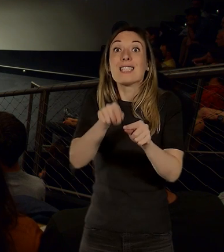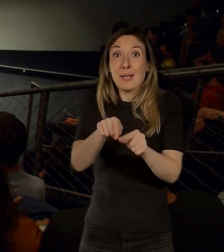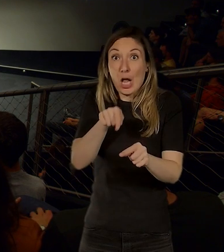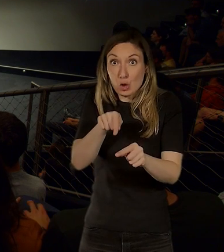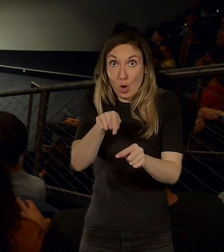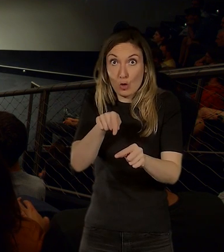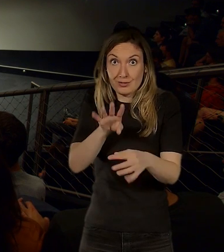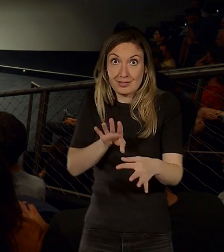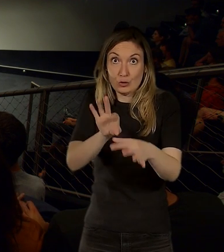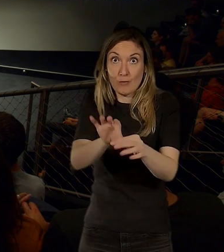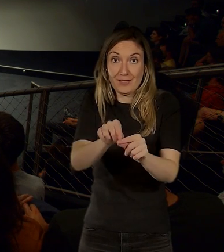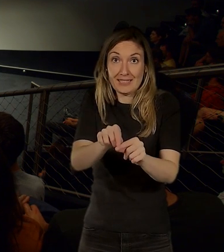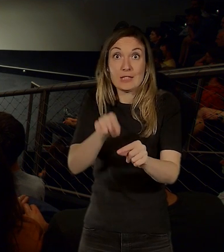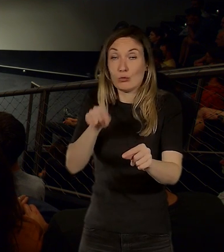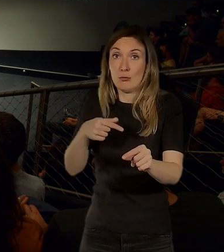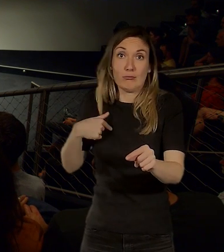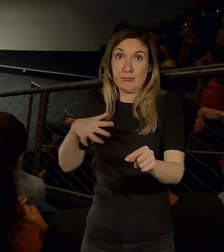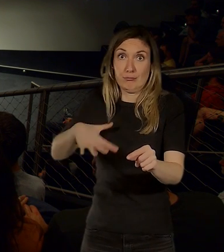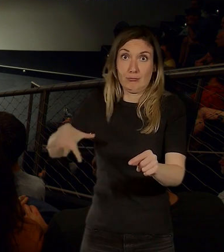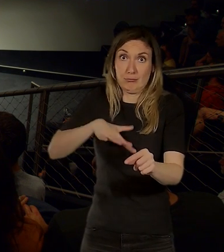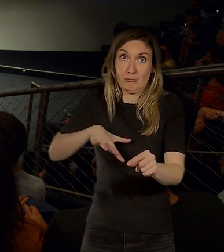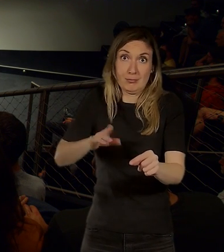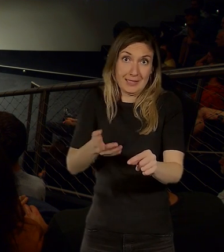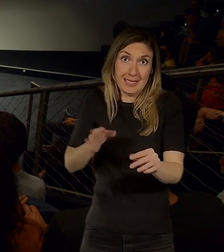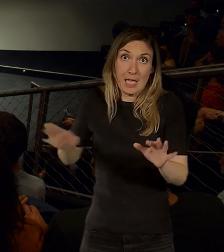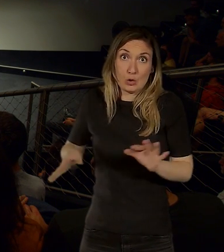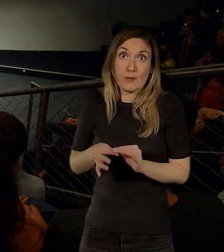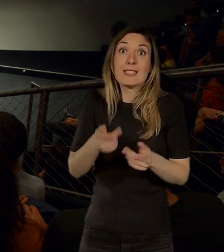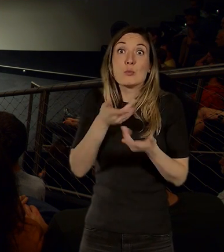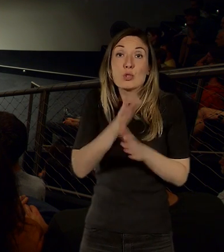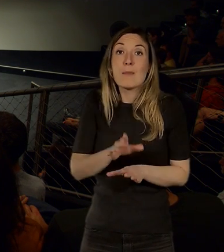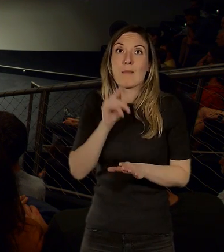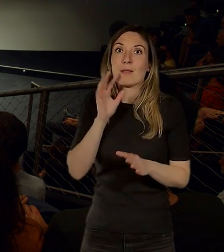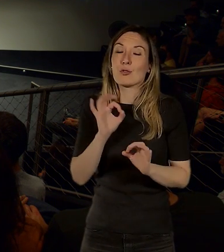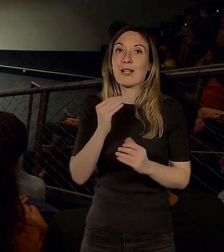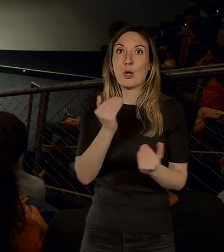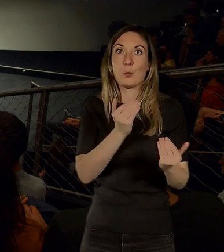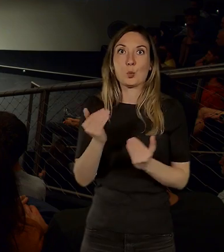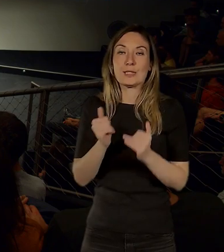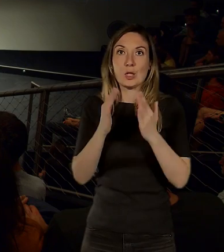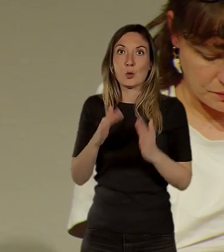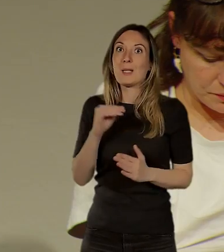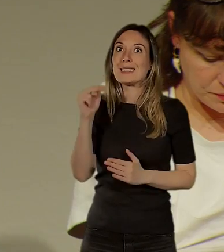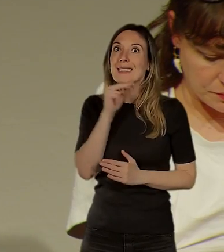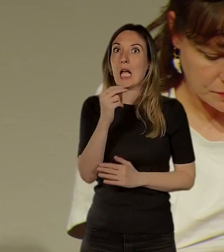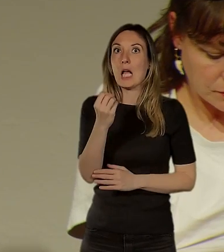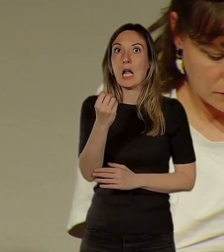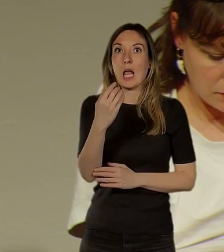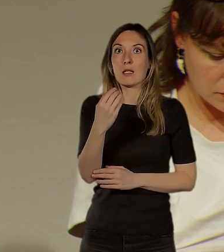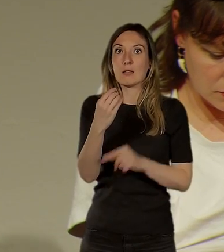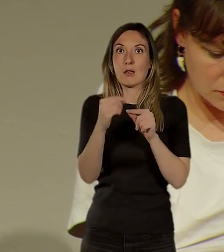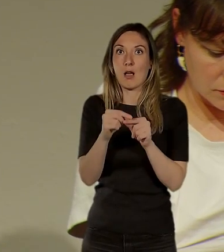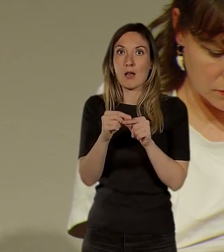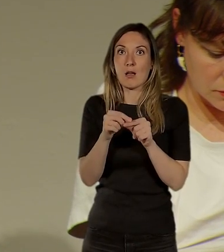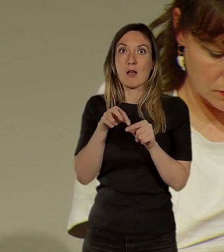vůbec netýká. A když vám blikne zelená u toho muzea a stojíte jako před Fantovou budovou, tak prostě jako neprojedete